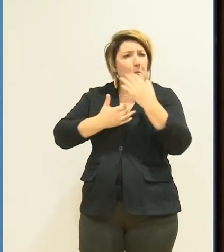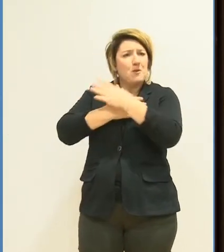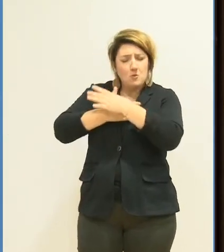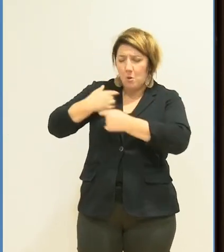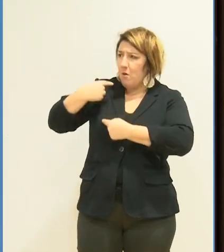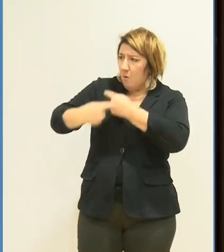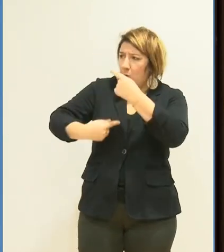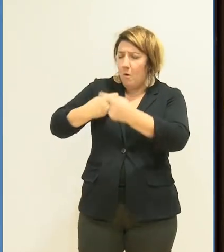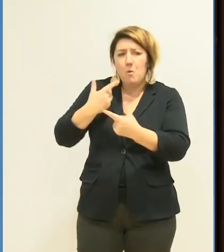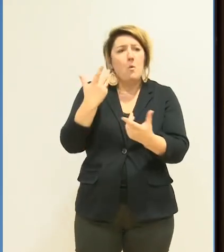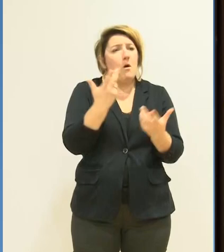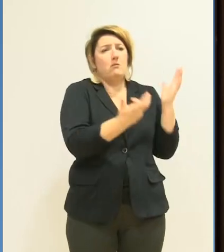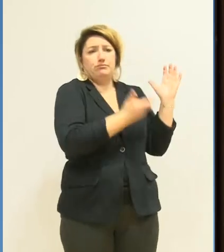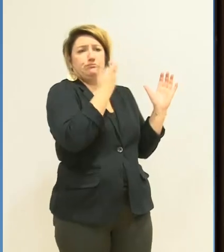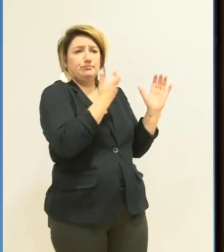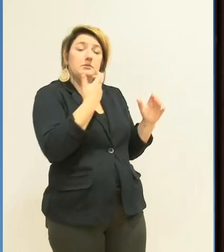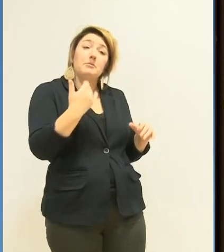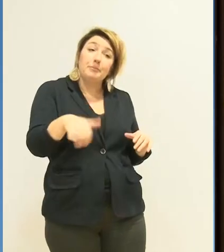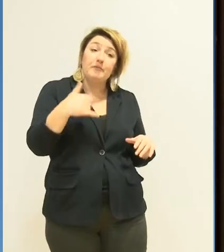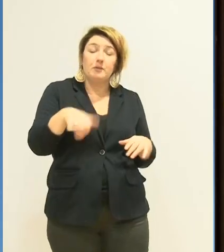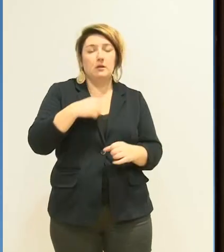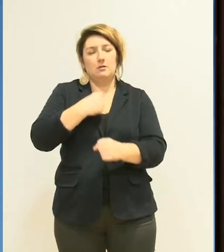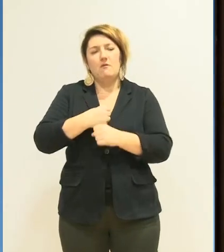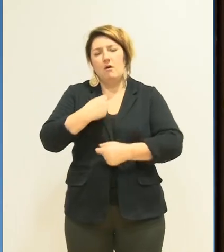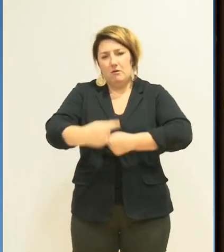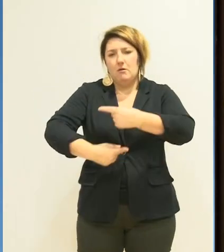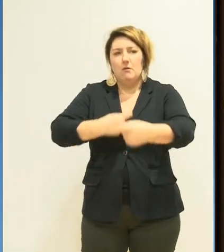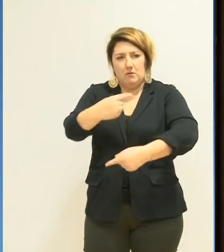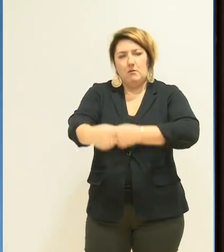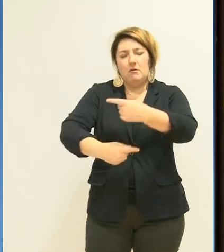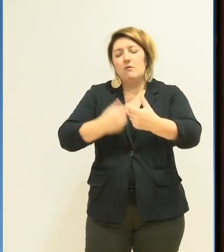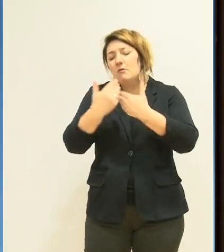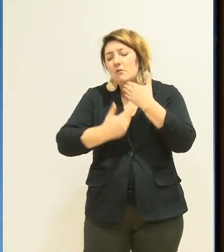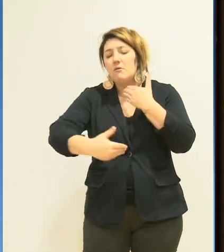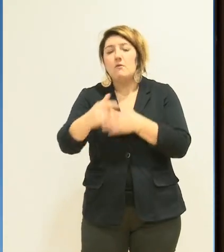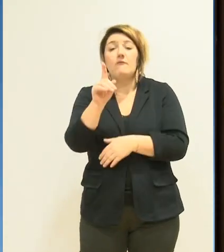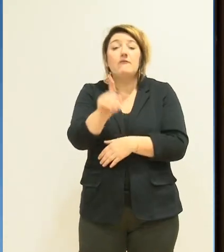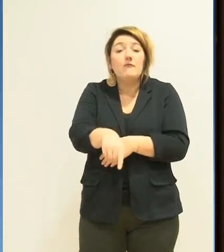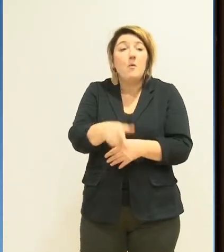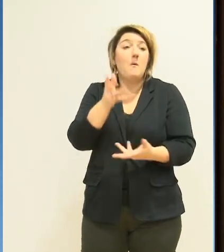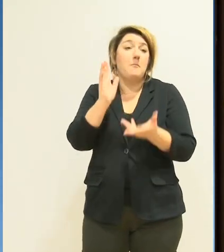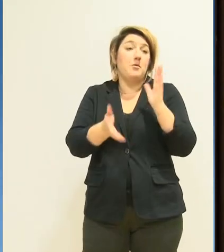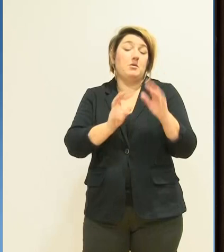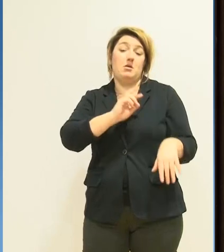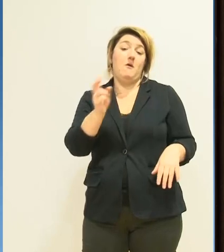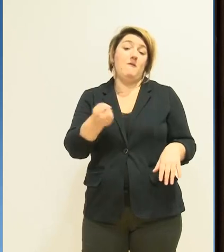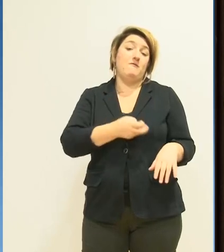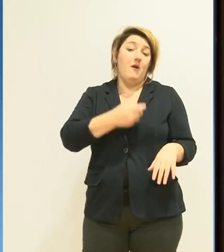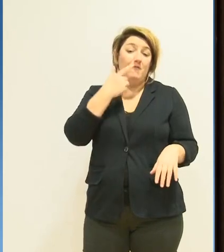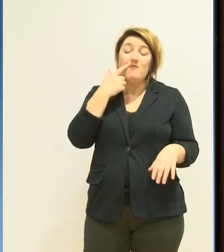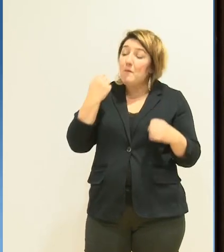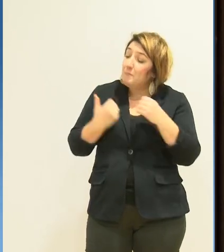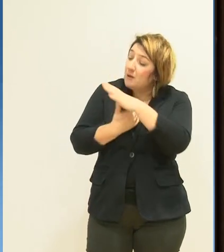par rapport à ça et peut-être que nous verrons la réussite de cette construit de cette construction métropolitaine